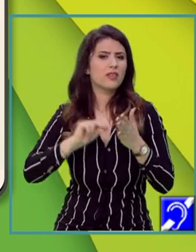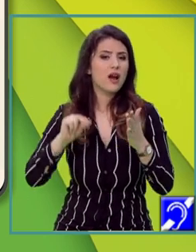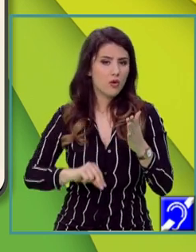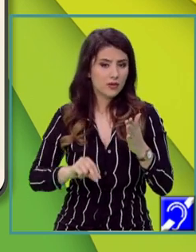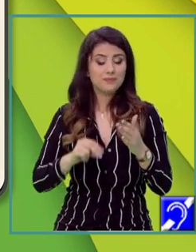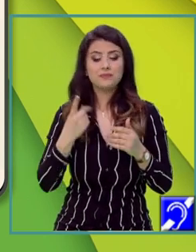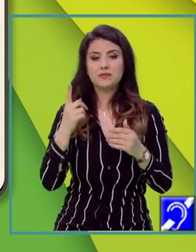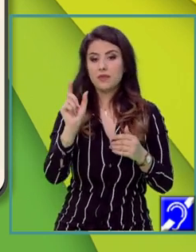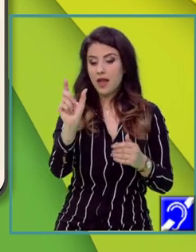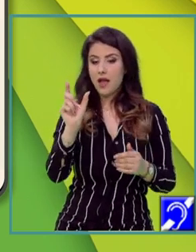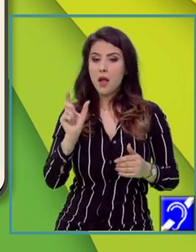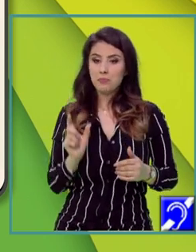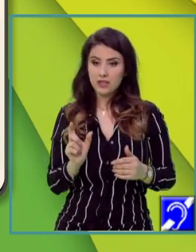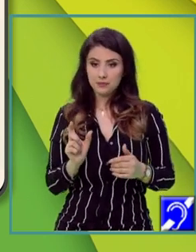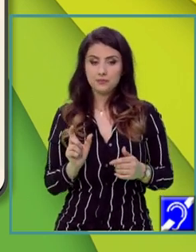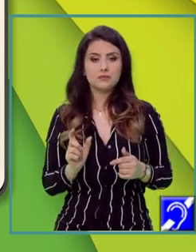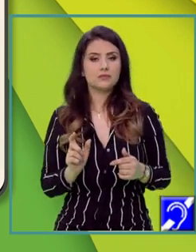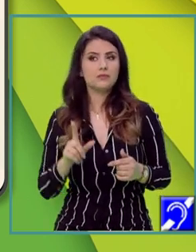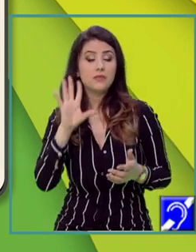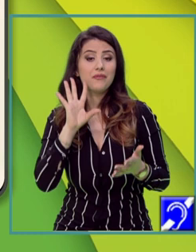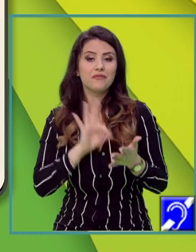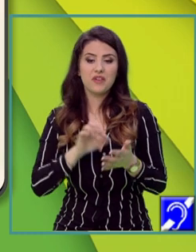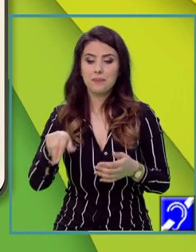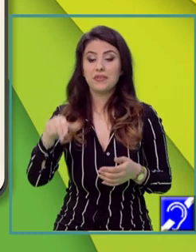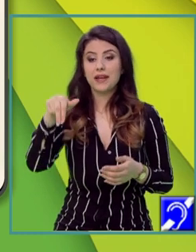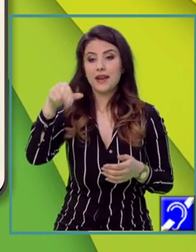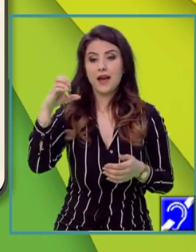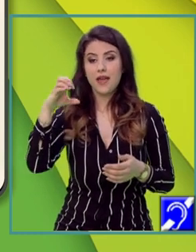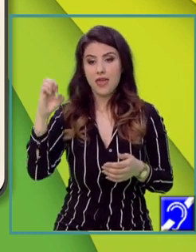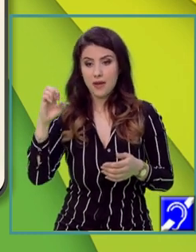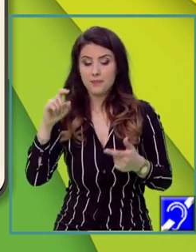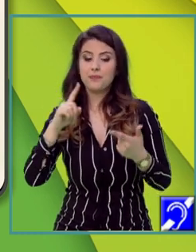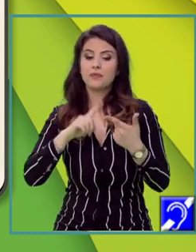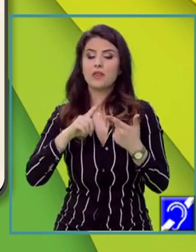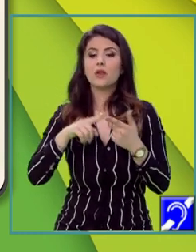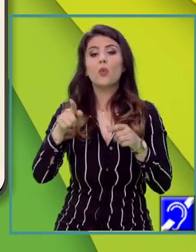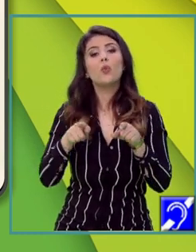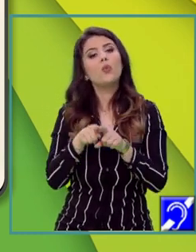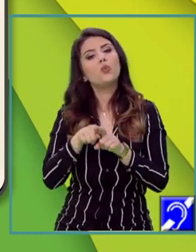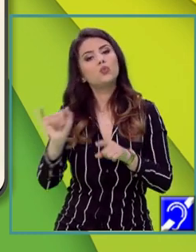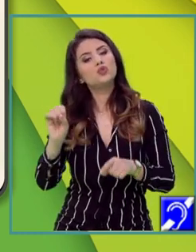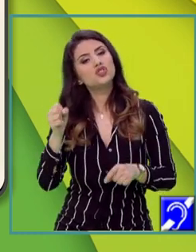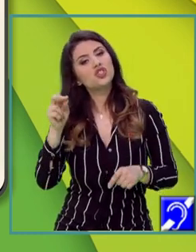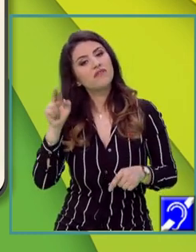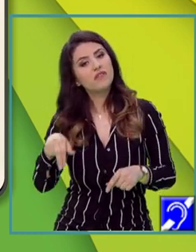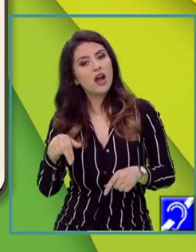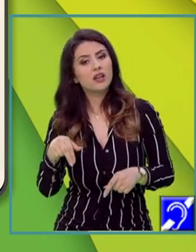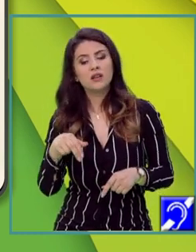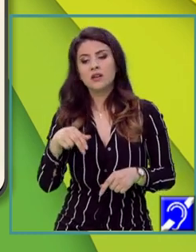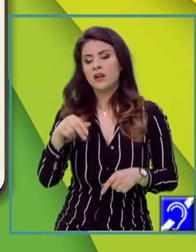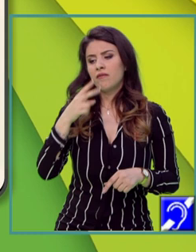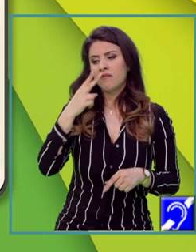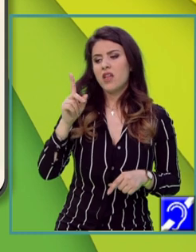diagonalele unui Testament aflăm că ne ieșite gheorghidiu unchiul lui Ștefan îl consideră pe acesta la